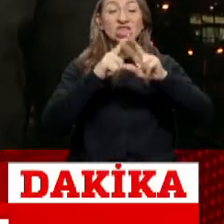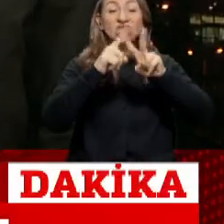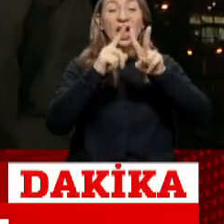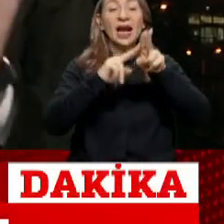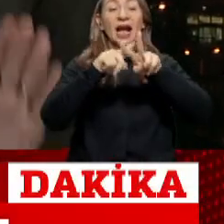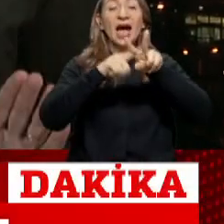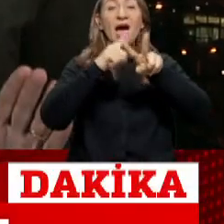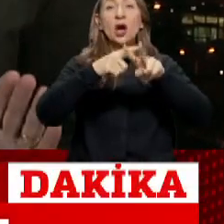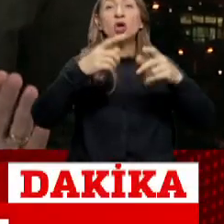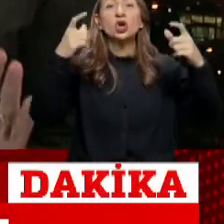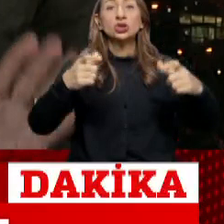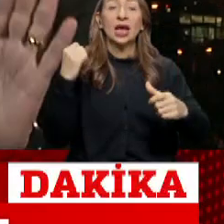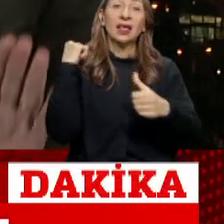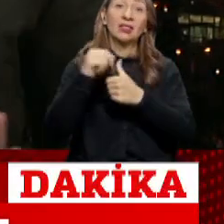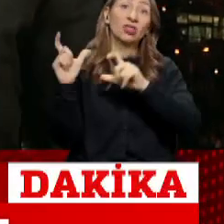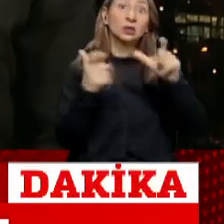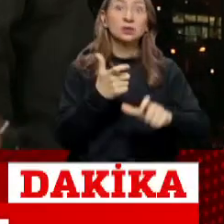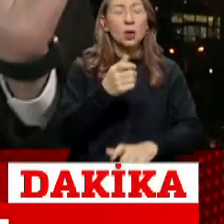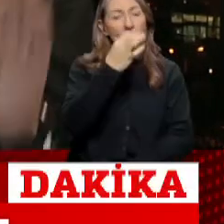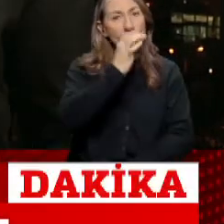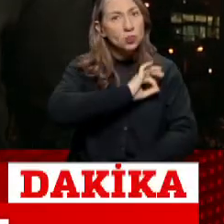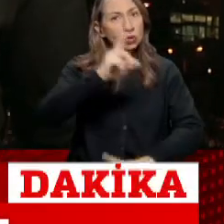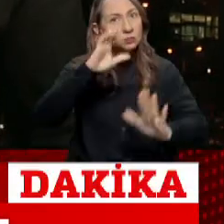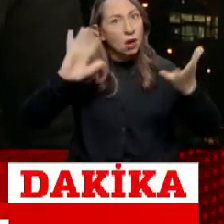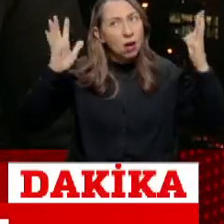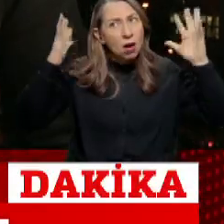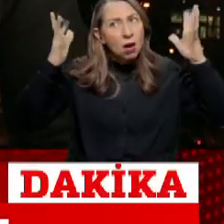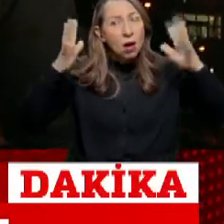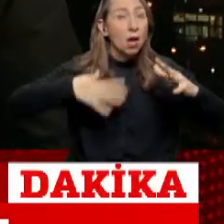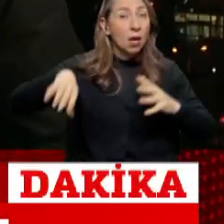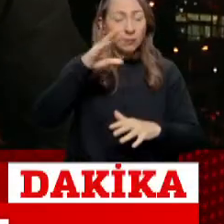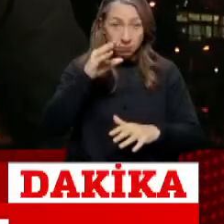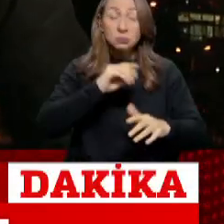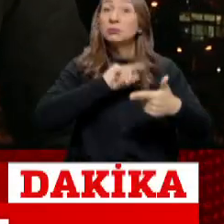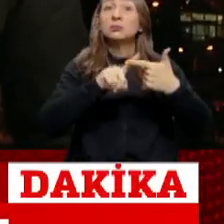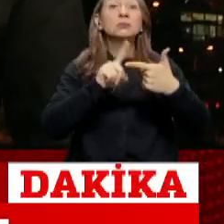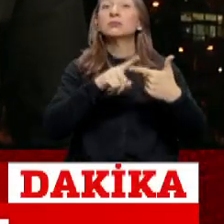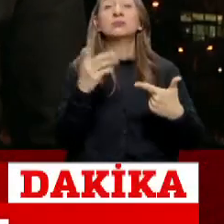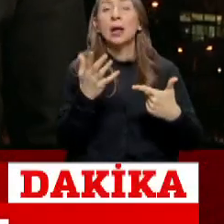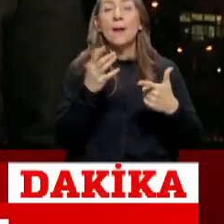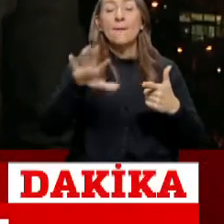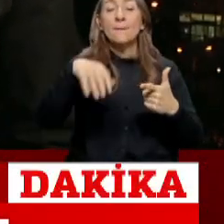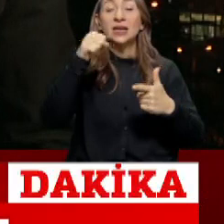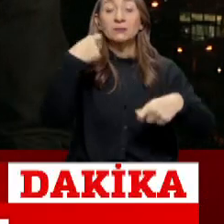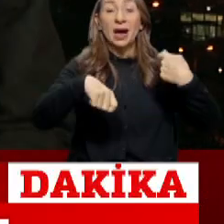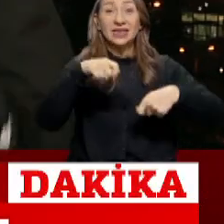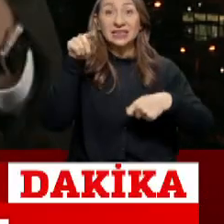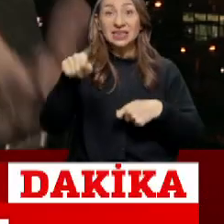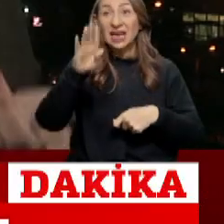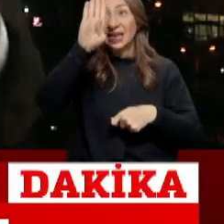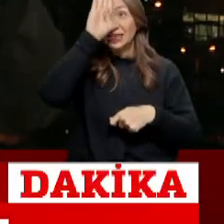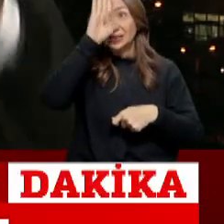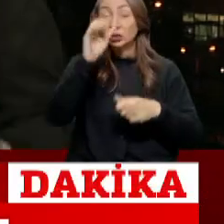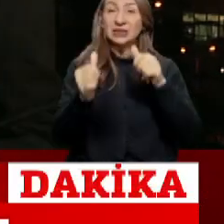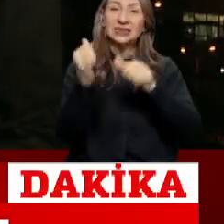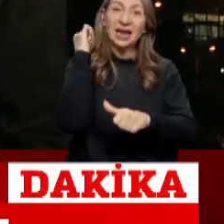Köşkü'ne yeniden taşınması. Net. Müthiş bir alkış aldı. Ondan sonra en çok alkışlanan Merkez Bankası'nın